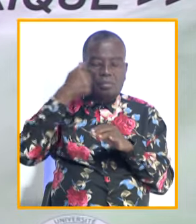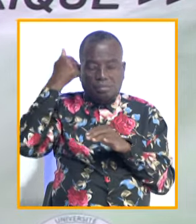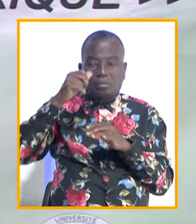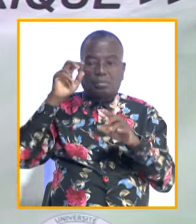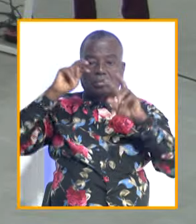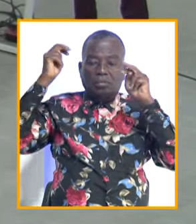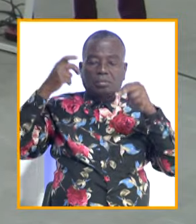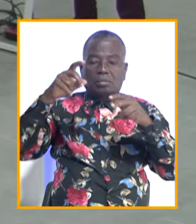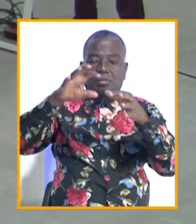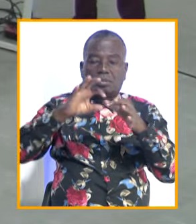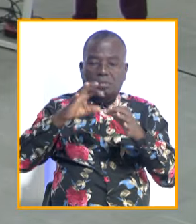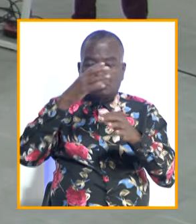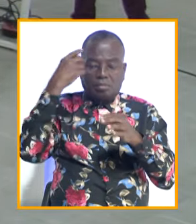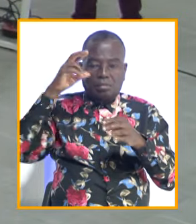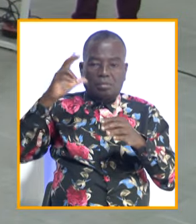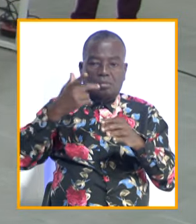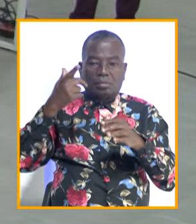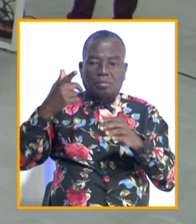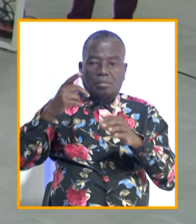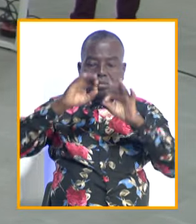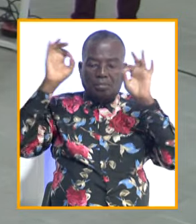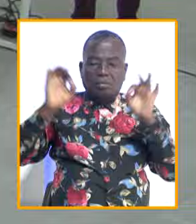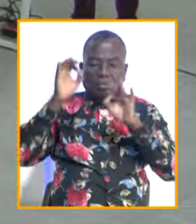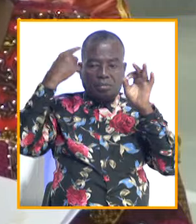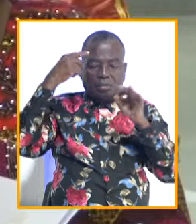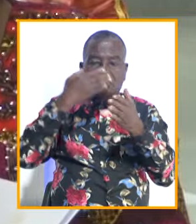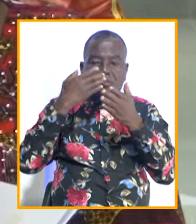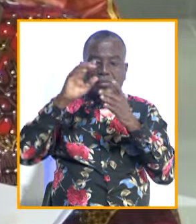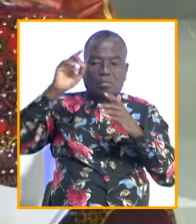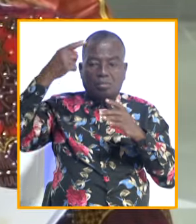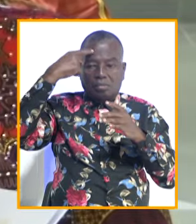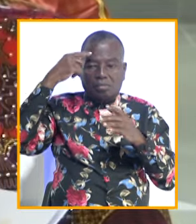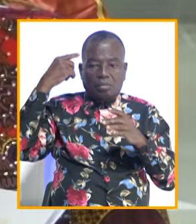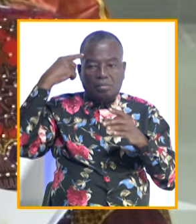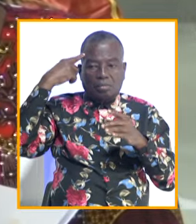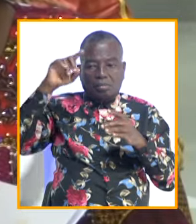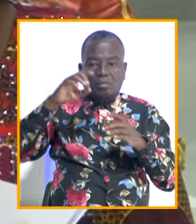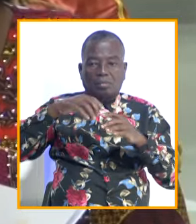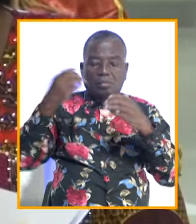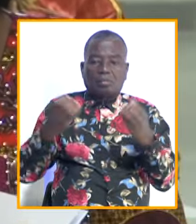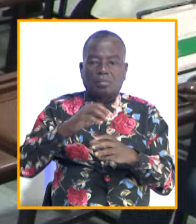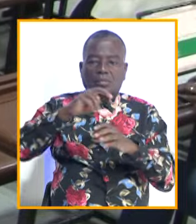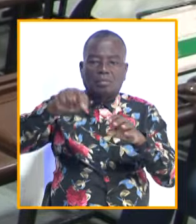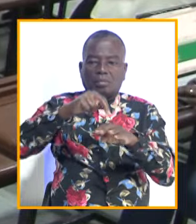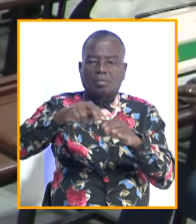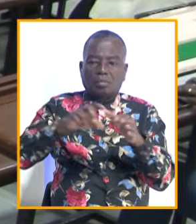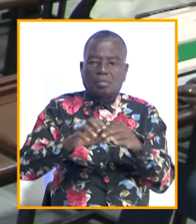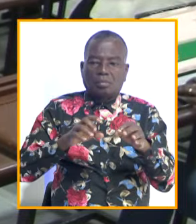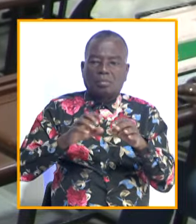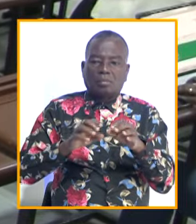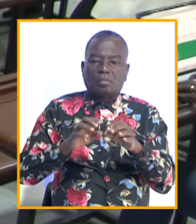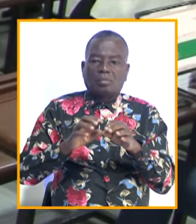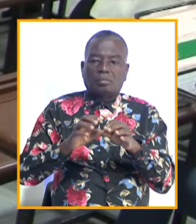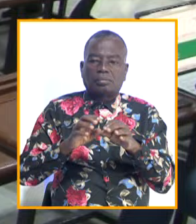retenu pour la 3e édition de l'Université d'été pour la bonne gouvernance. Pour la Commission nationale du mécanisme africain d'évaluation par